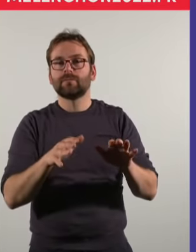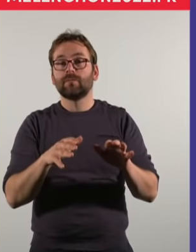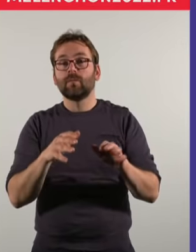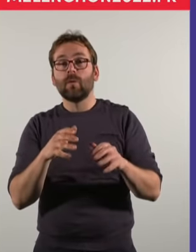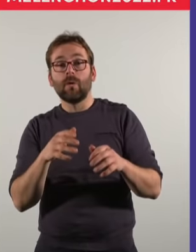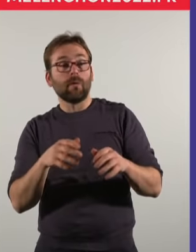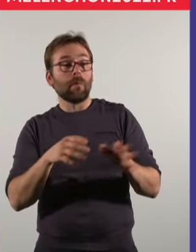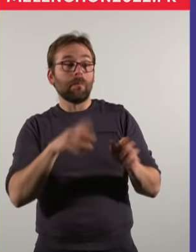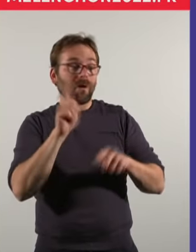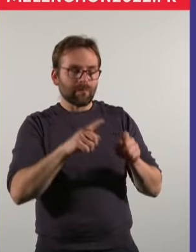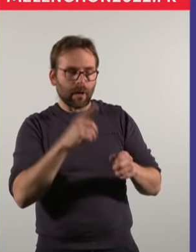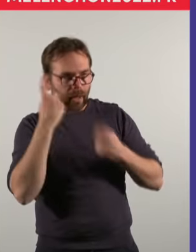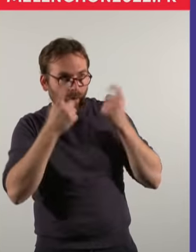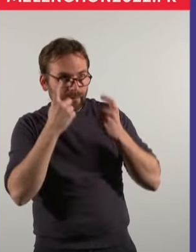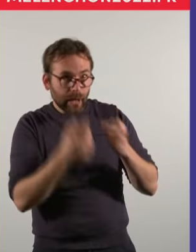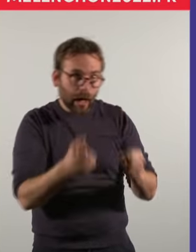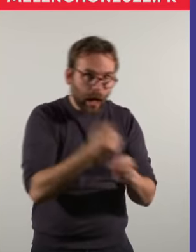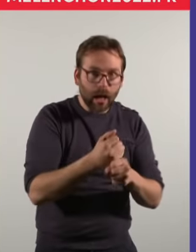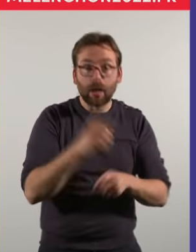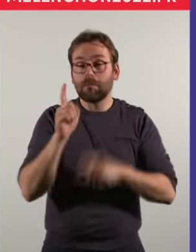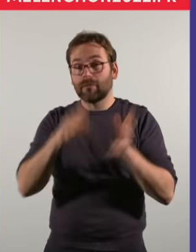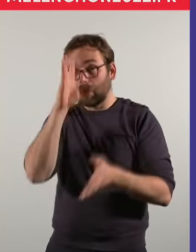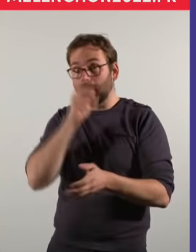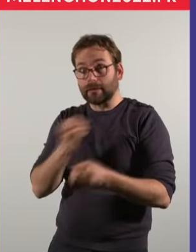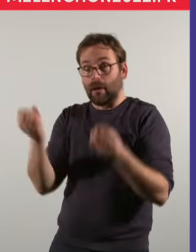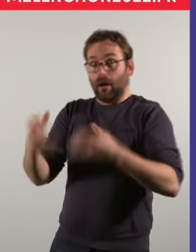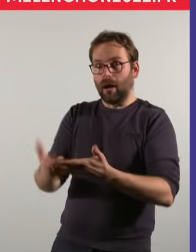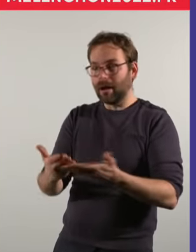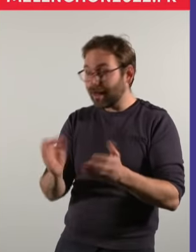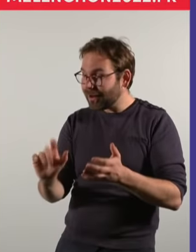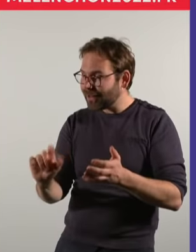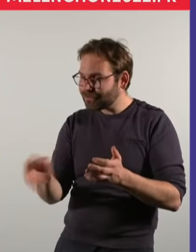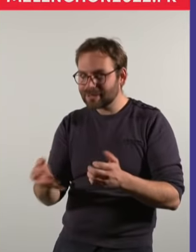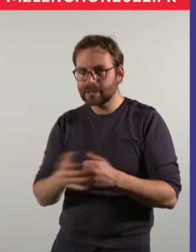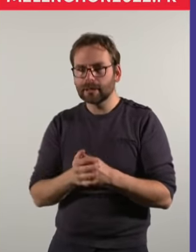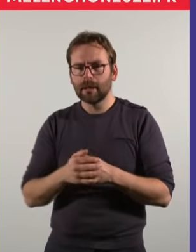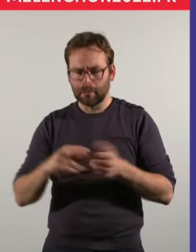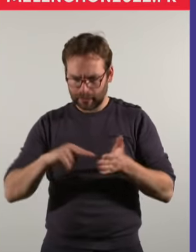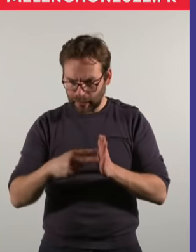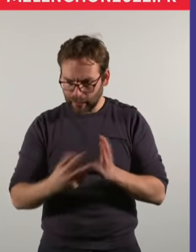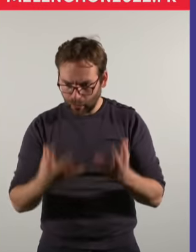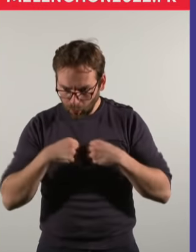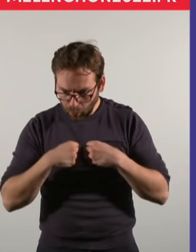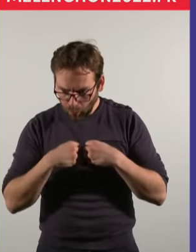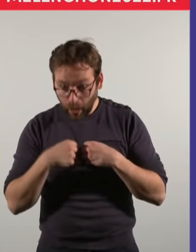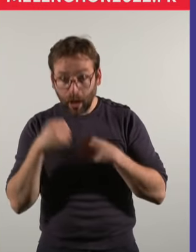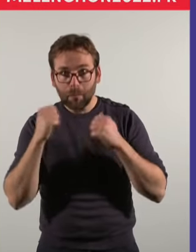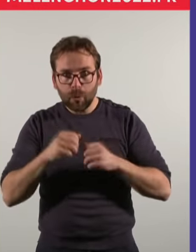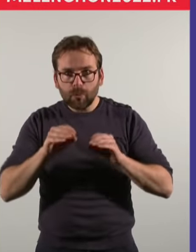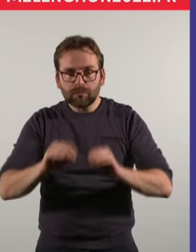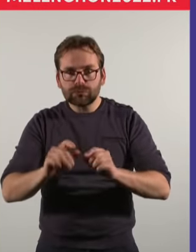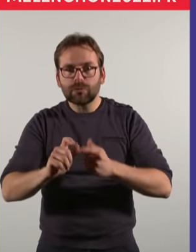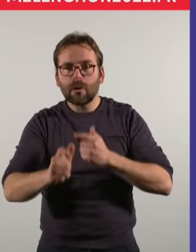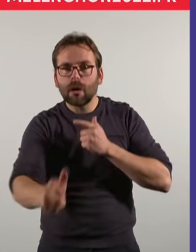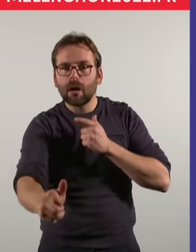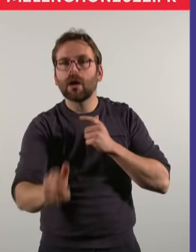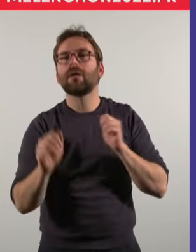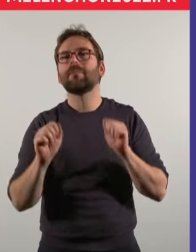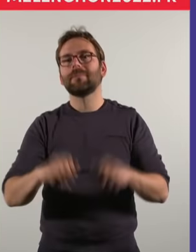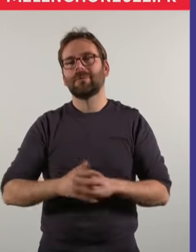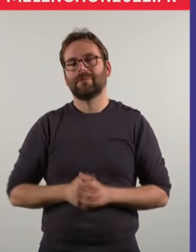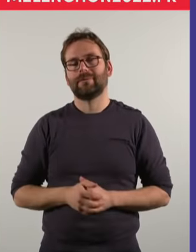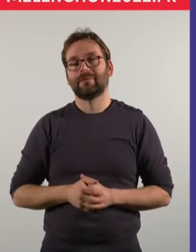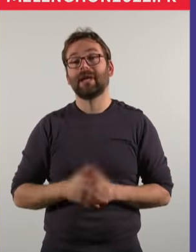les autres par hasard. Et puis quand on savait faire, et bien on l'enseignait à la génération suivante. Si bien que